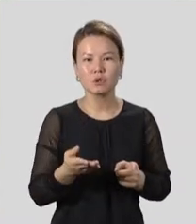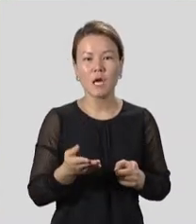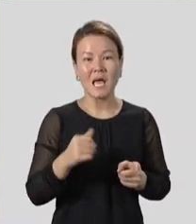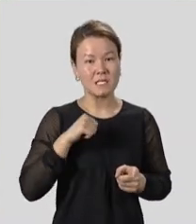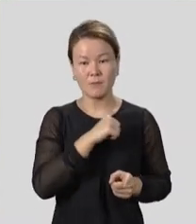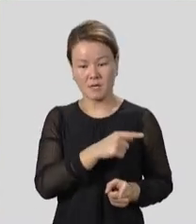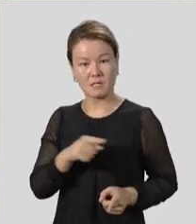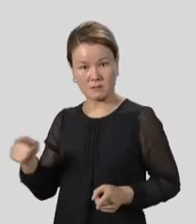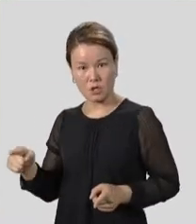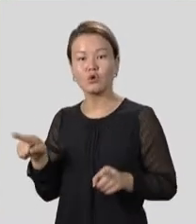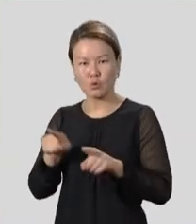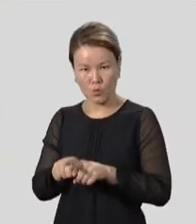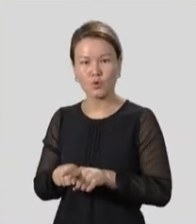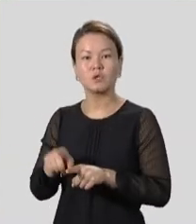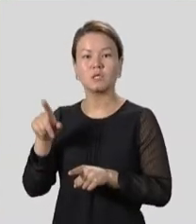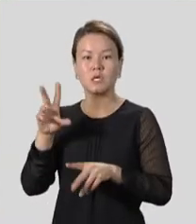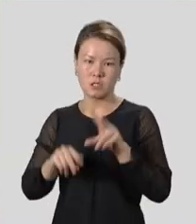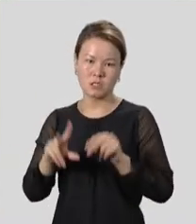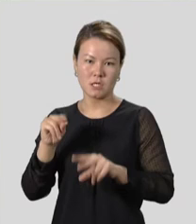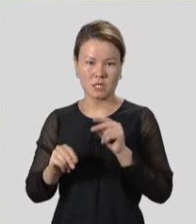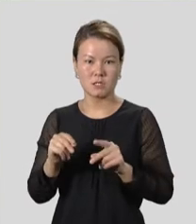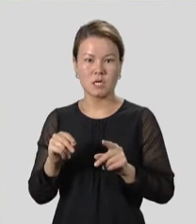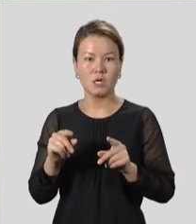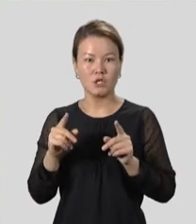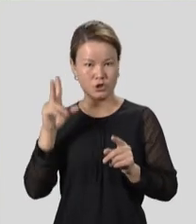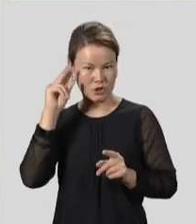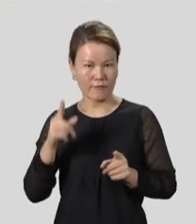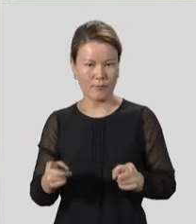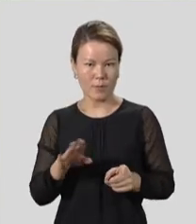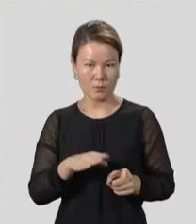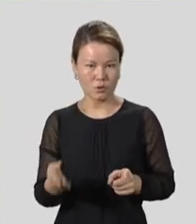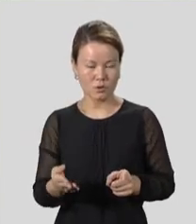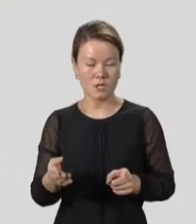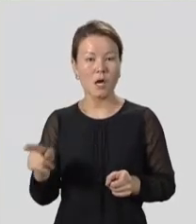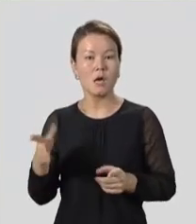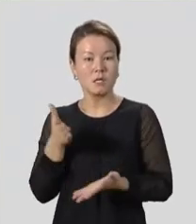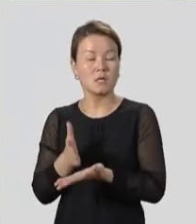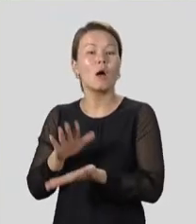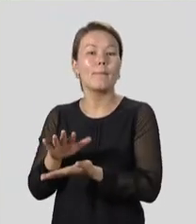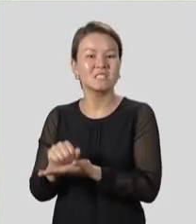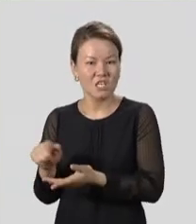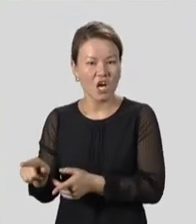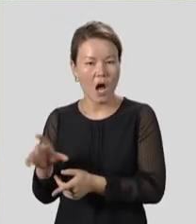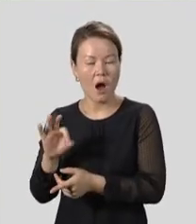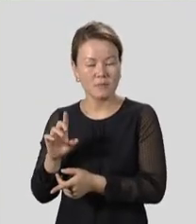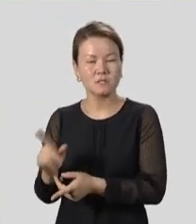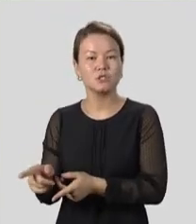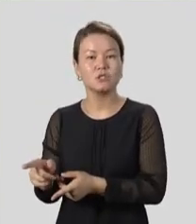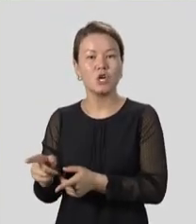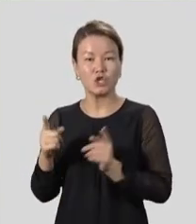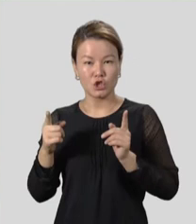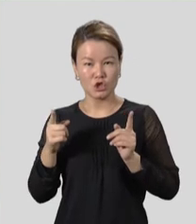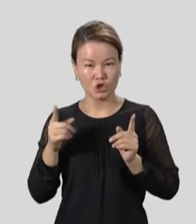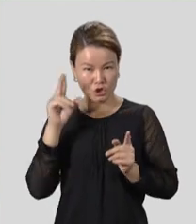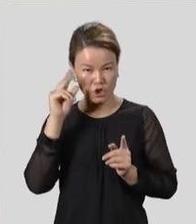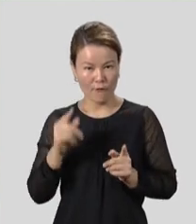прямая тоже считается числовым промежутком. Для нее используют обозначение – числовой